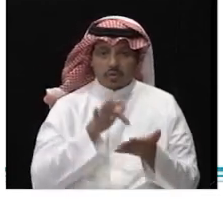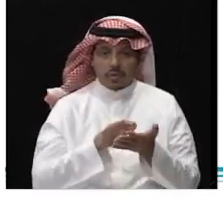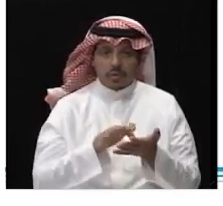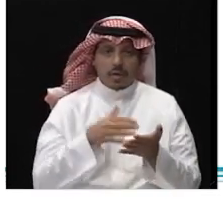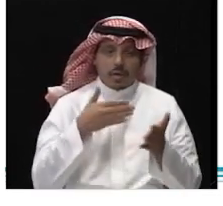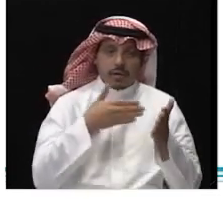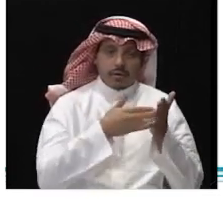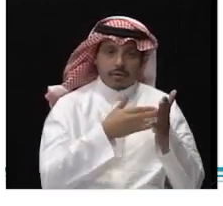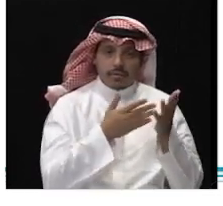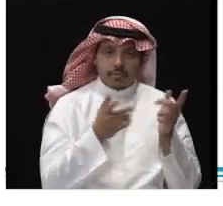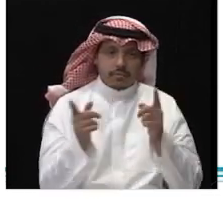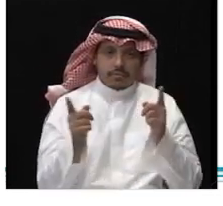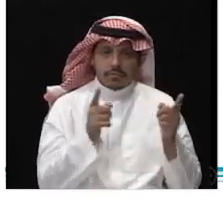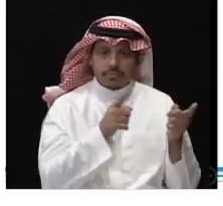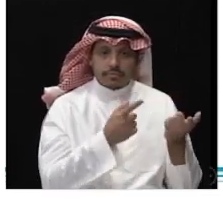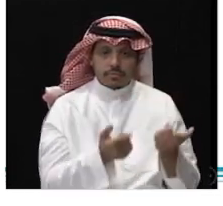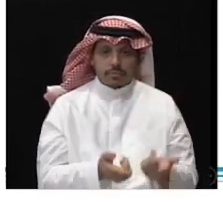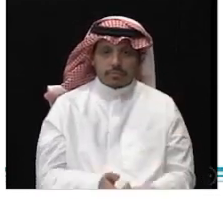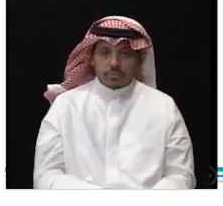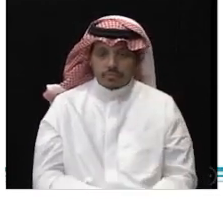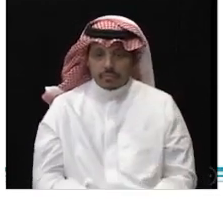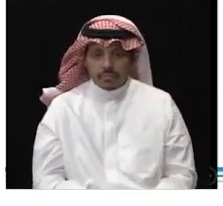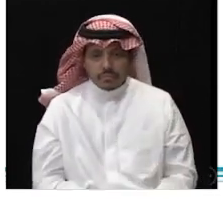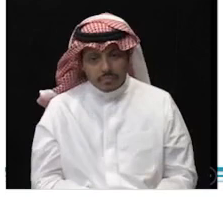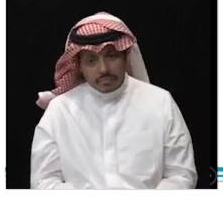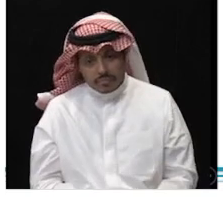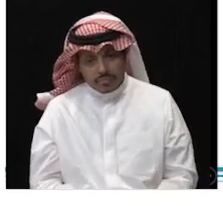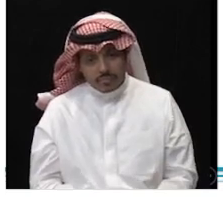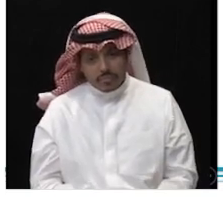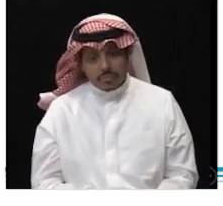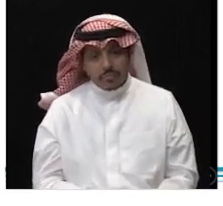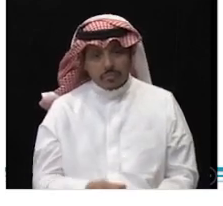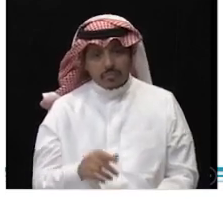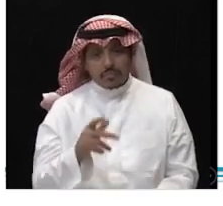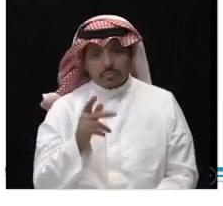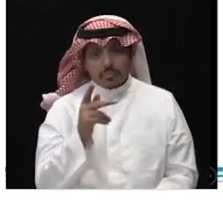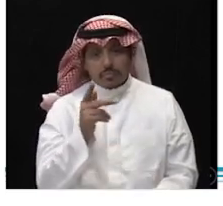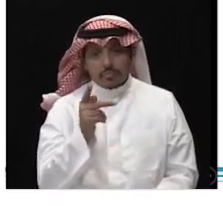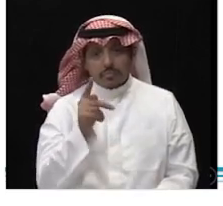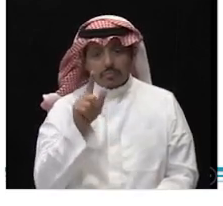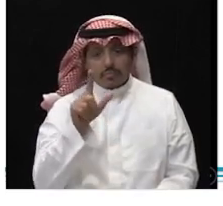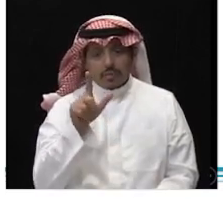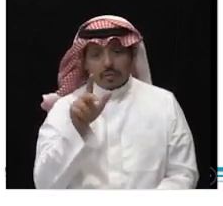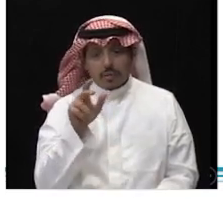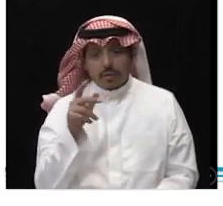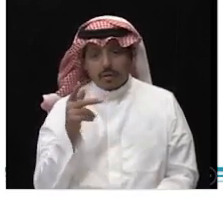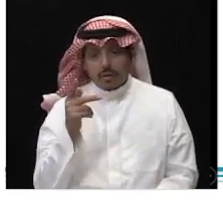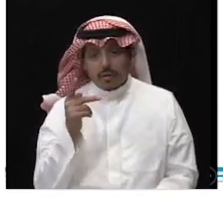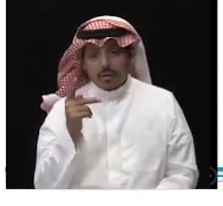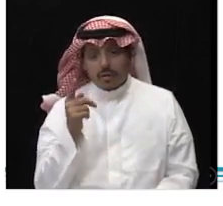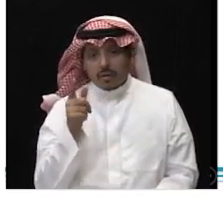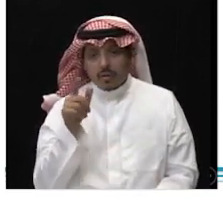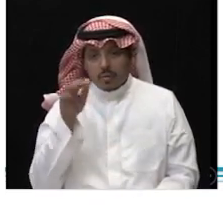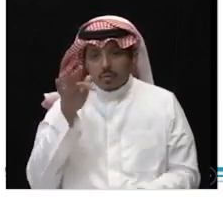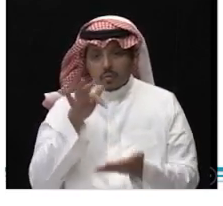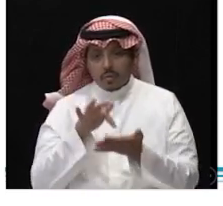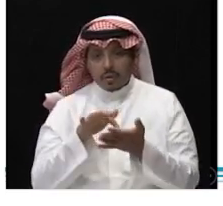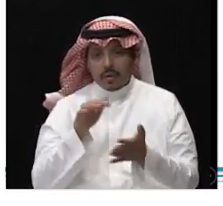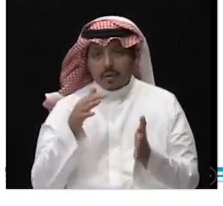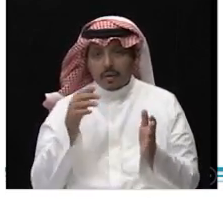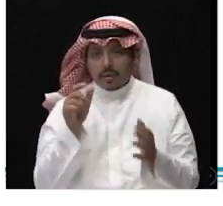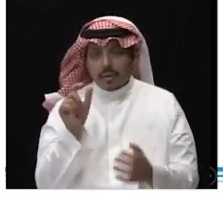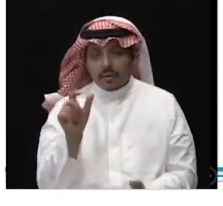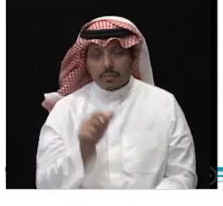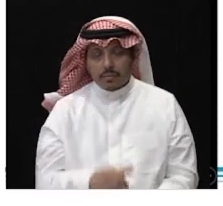أحسنتم، إذن في أول الكلمة ظاء، وهنا في وسط